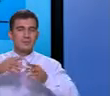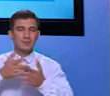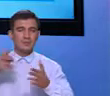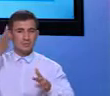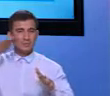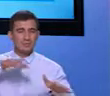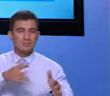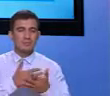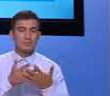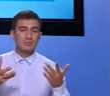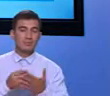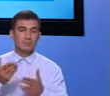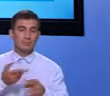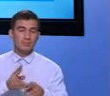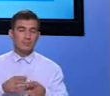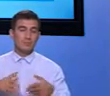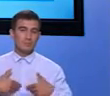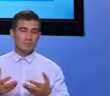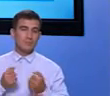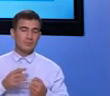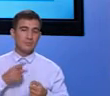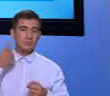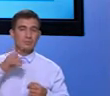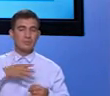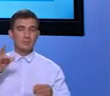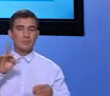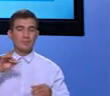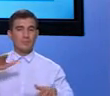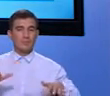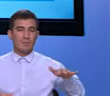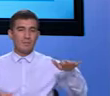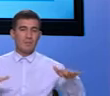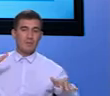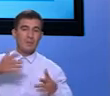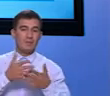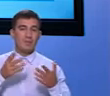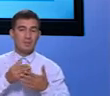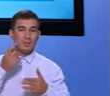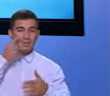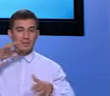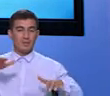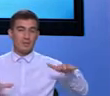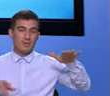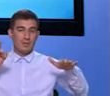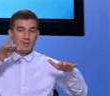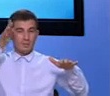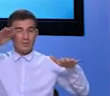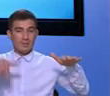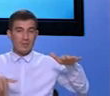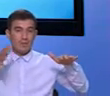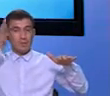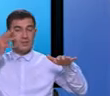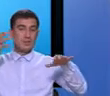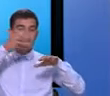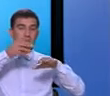uchun foydalangan bo'lsa, qiyaroq hududlarda esa charxpalak foydalanilgan. Bundan